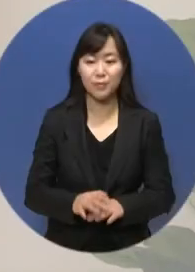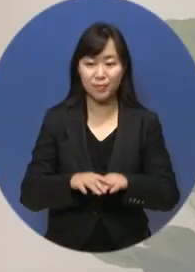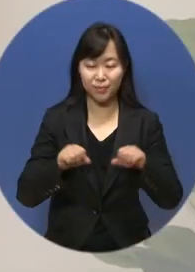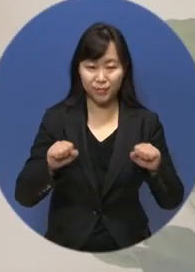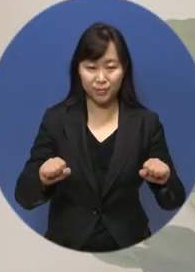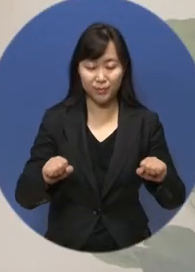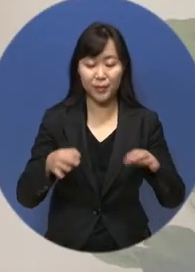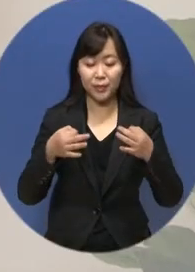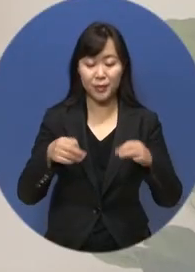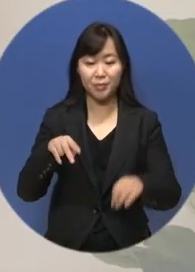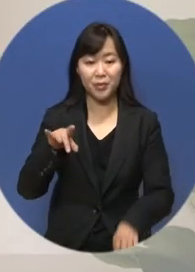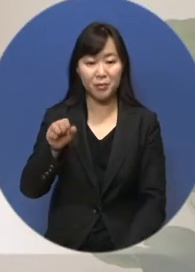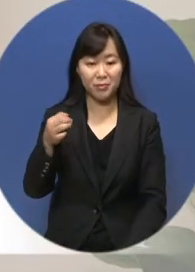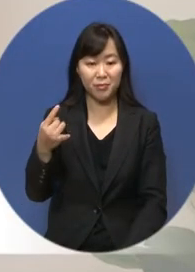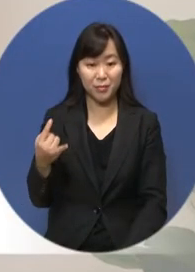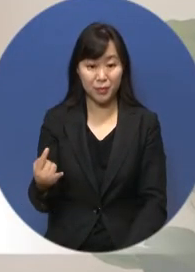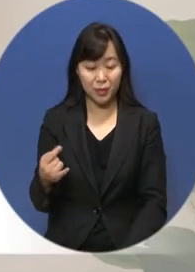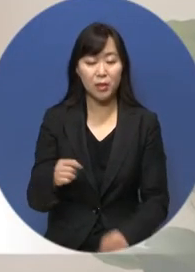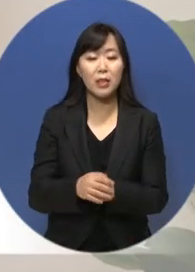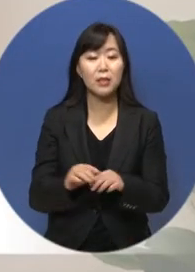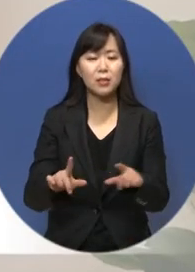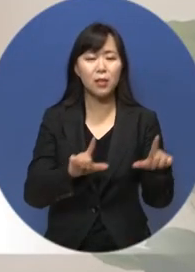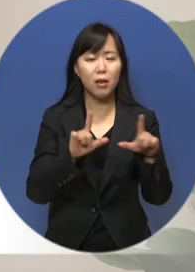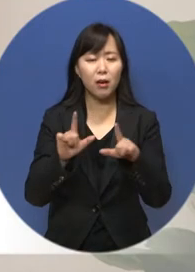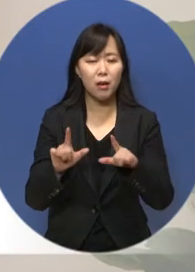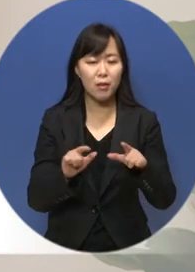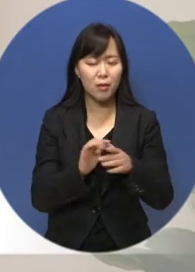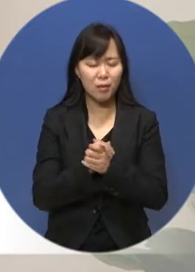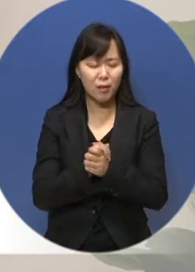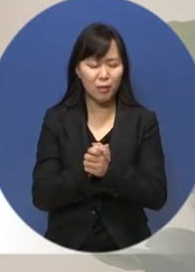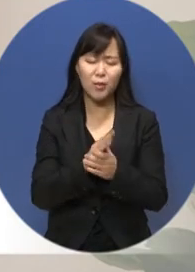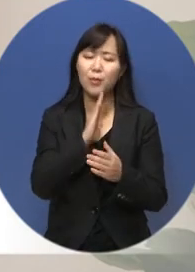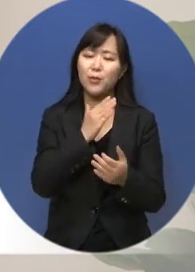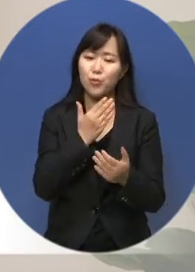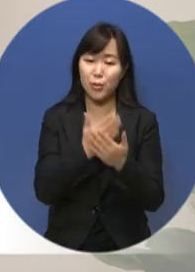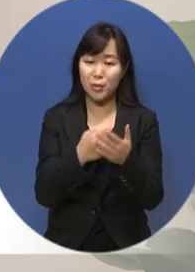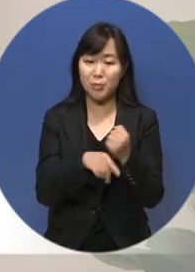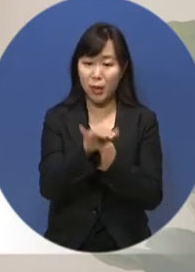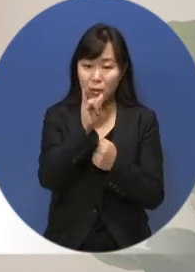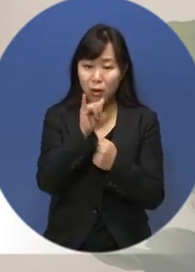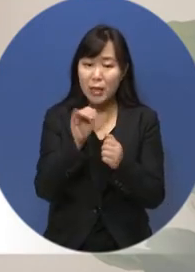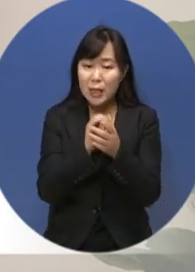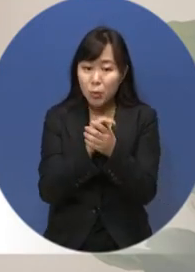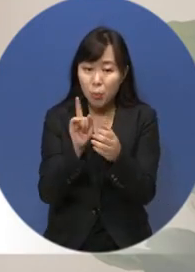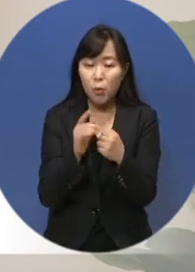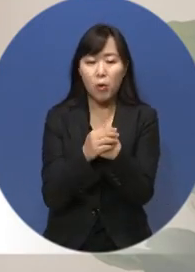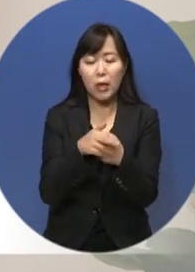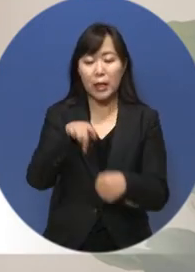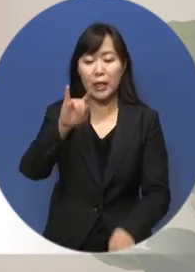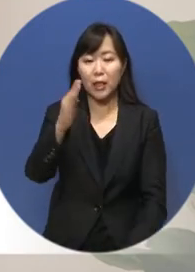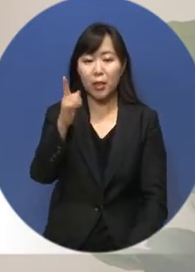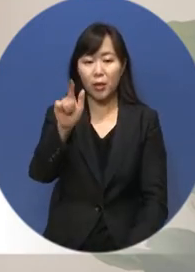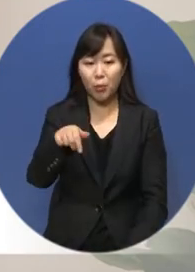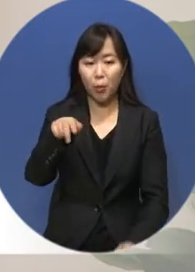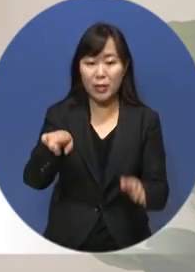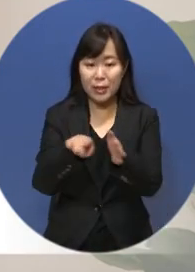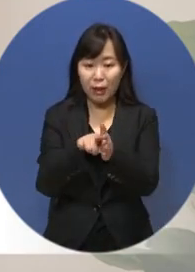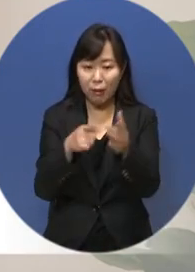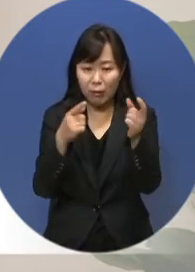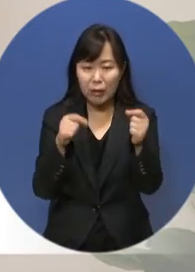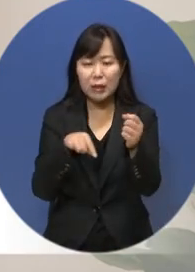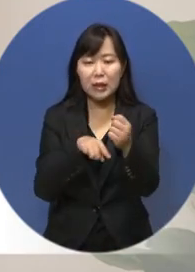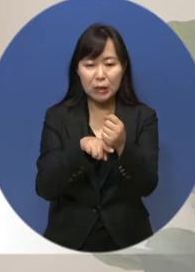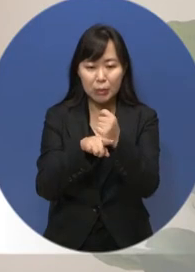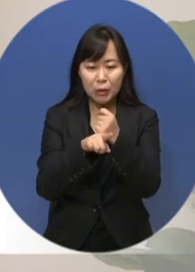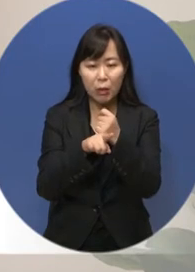안녕하세요. 김상미입니다. 생활에서의 기도는 매우 중요한 의미를 가지는데 기도라 하면 기복신앙으로 치부하면서 그